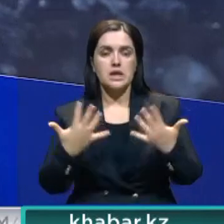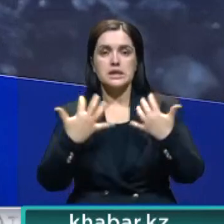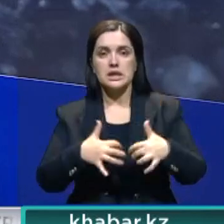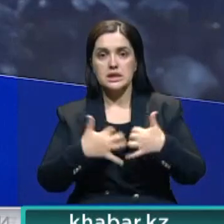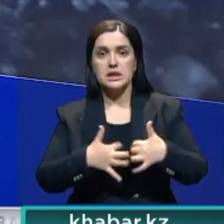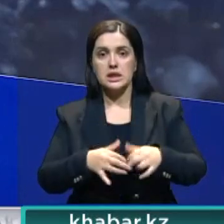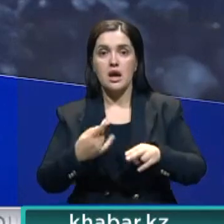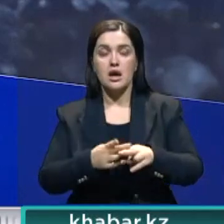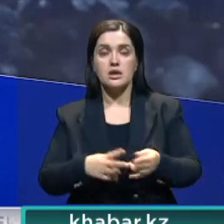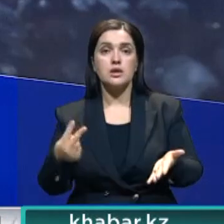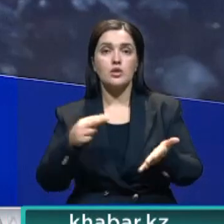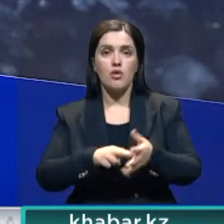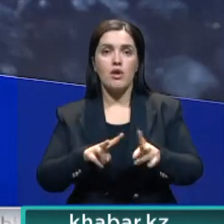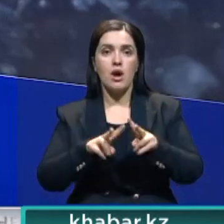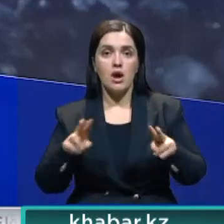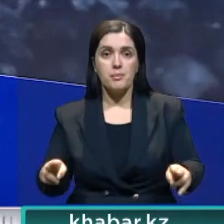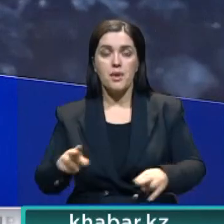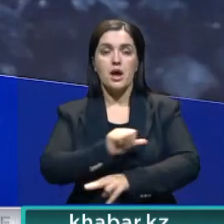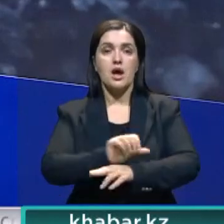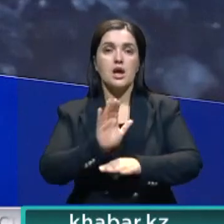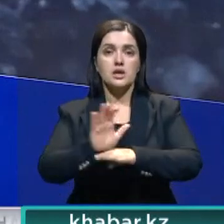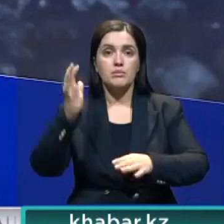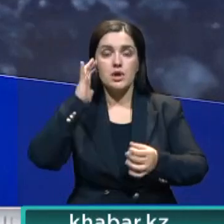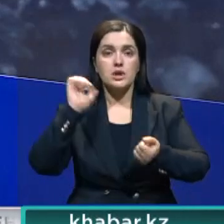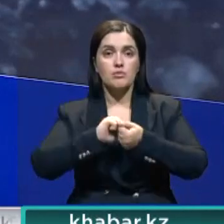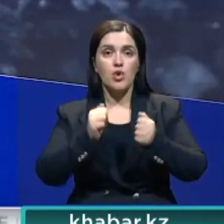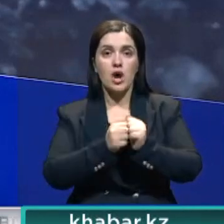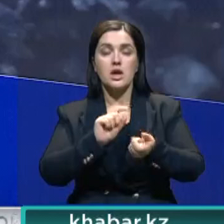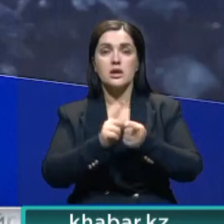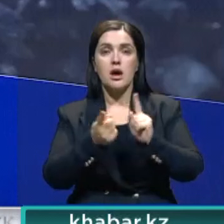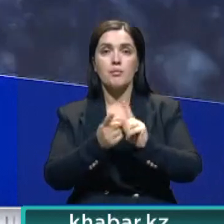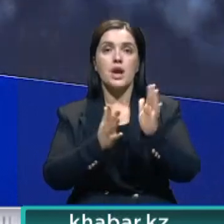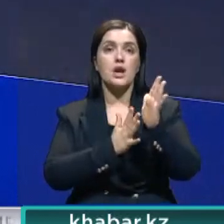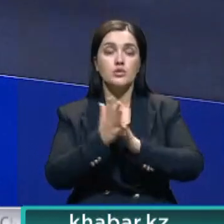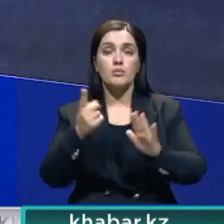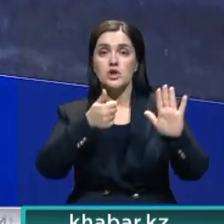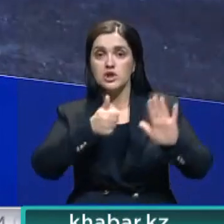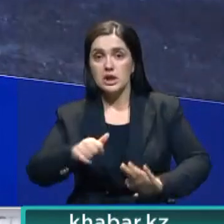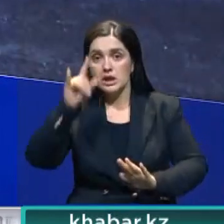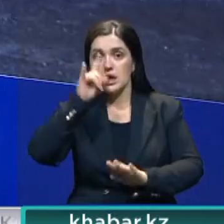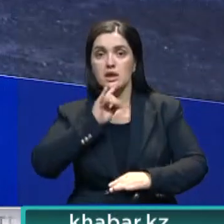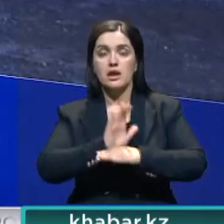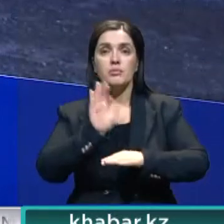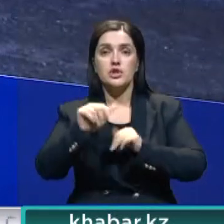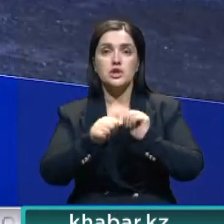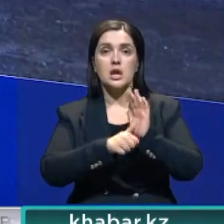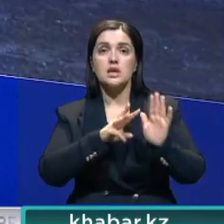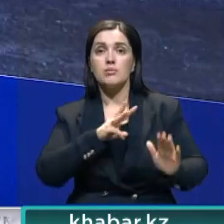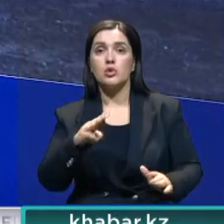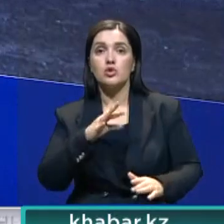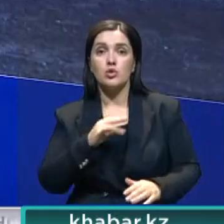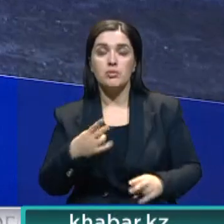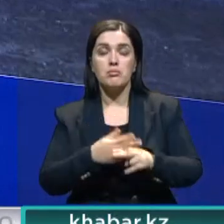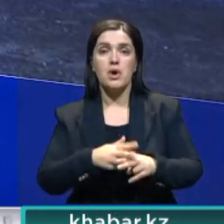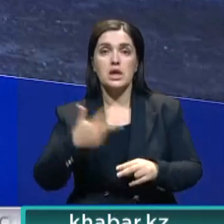но, как показывает статистика, это становится тенденцией. При этом экспорт угля, напротив, растет. В первом полугодии Казахстан отправил 16